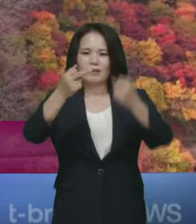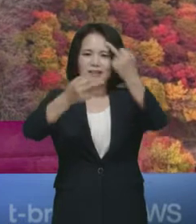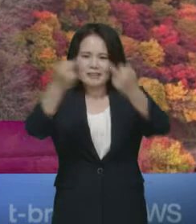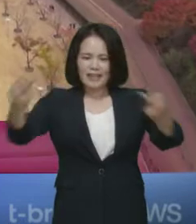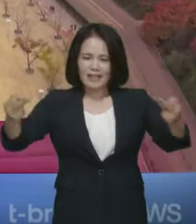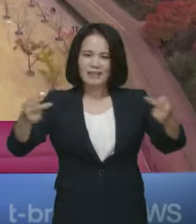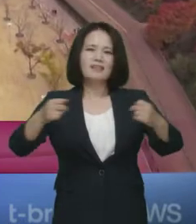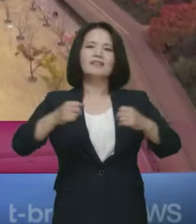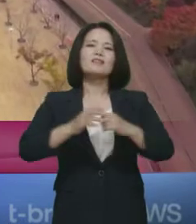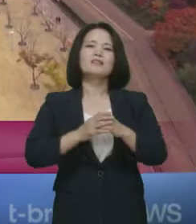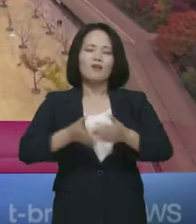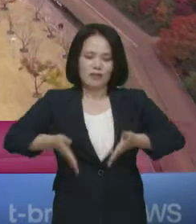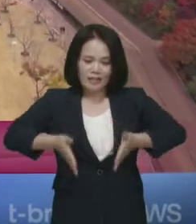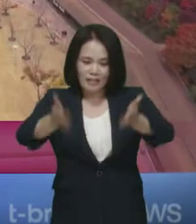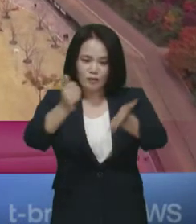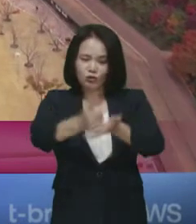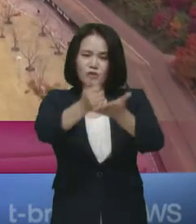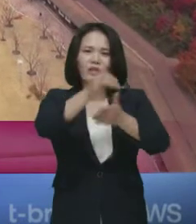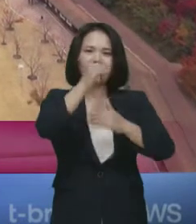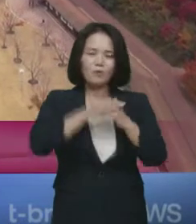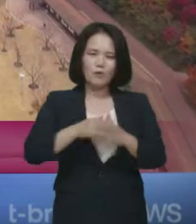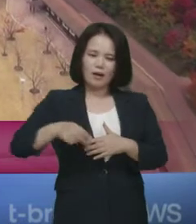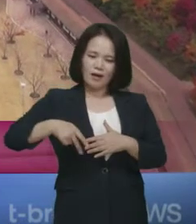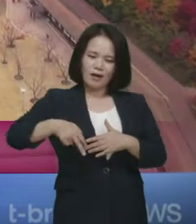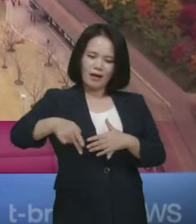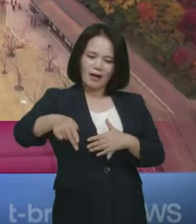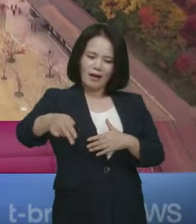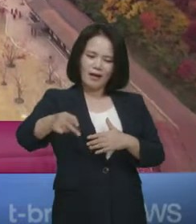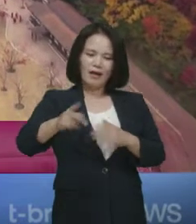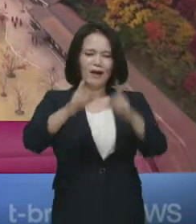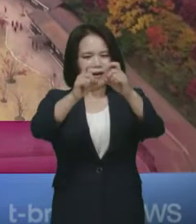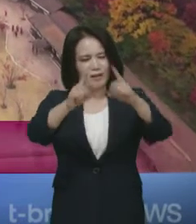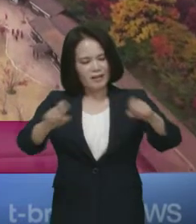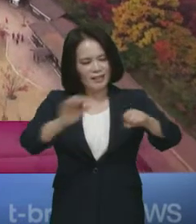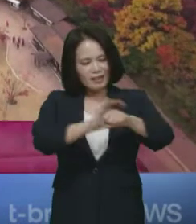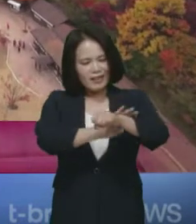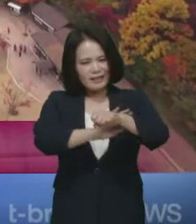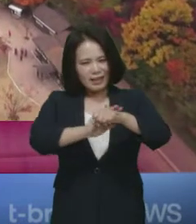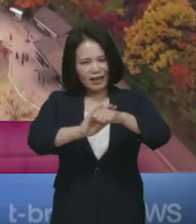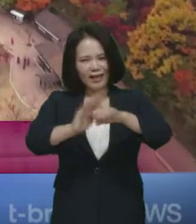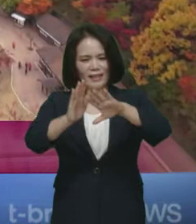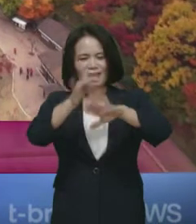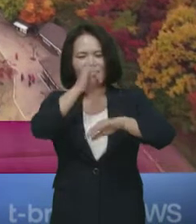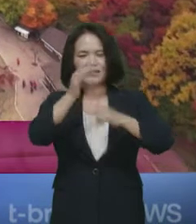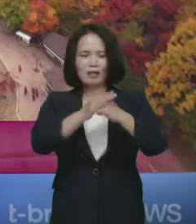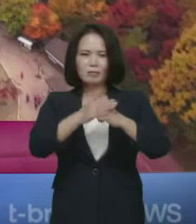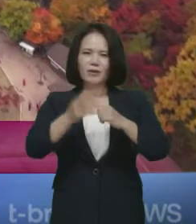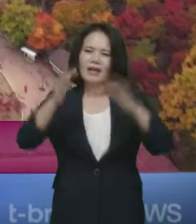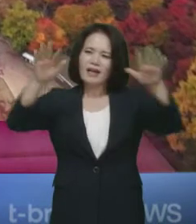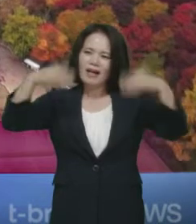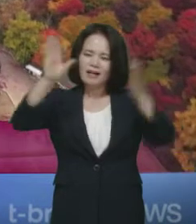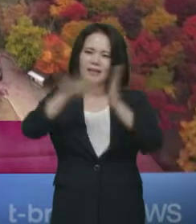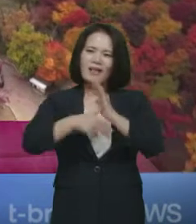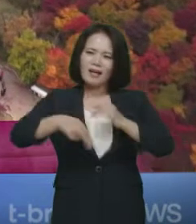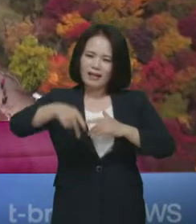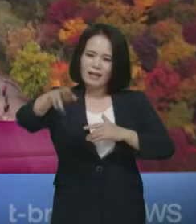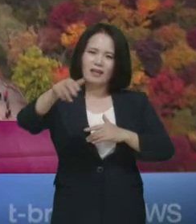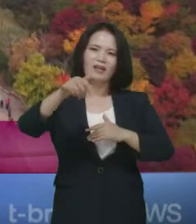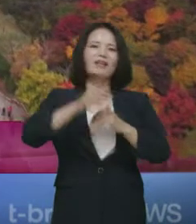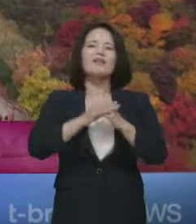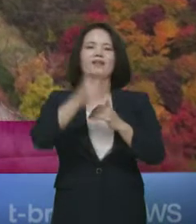끼를 추천 했고요 등 선우와 그 성격이 잘 벗겨져서 가을 생을 산행을 하게 좋은 광교 남한산성과